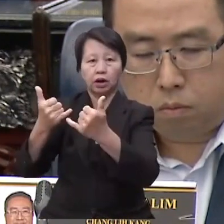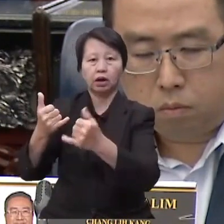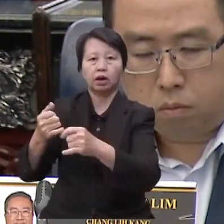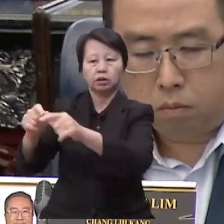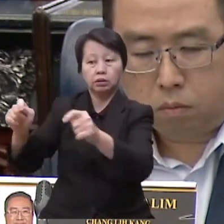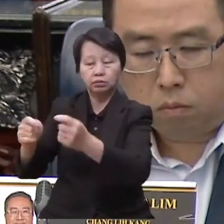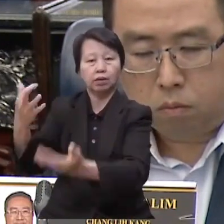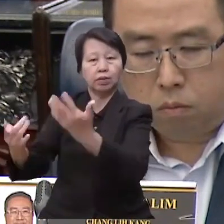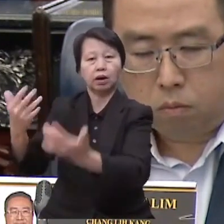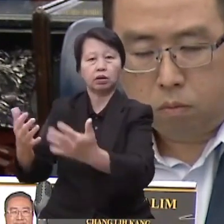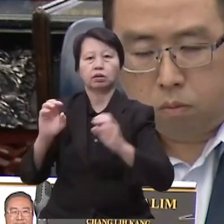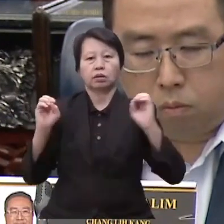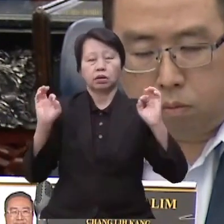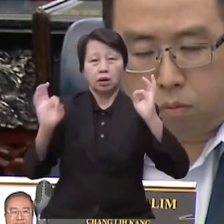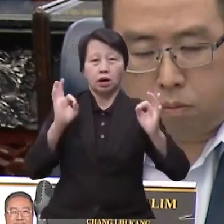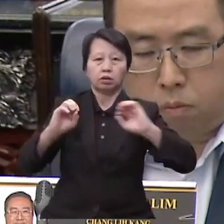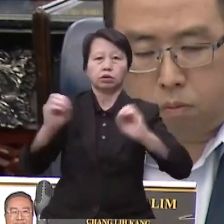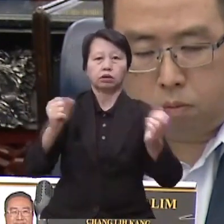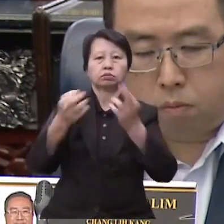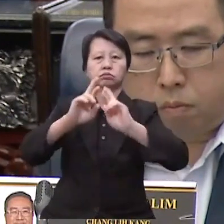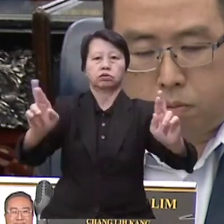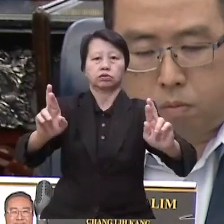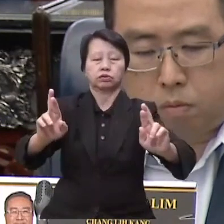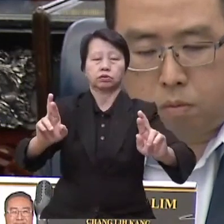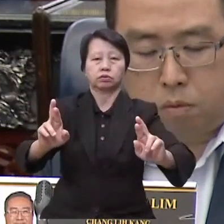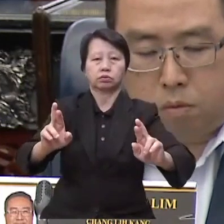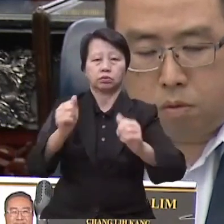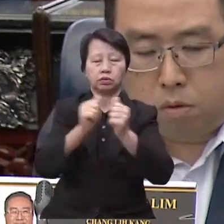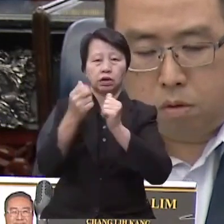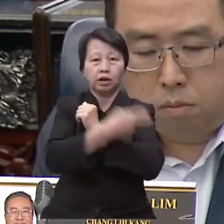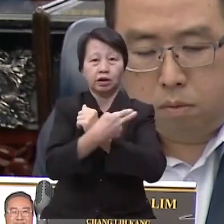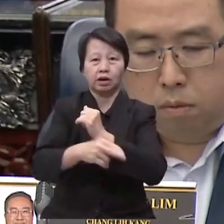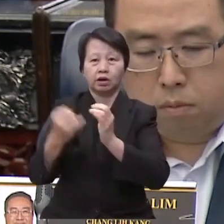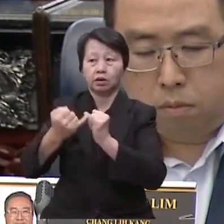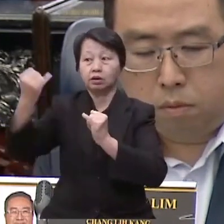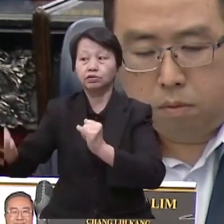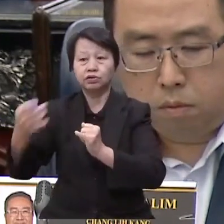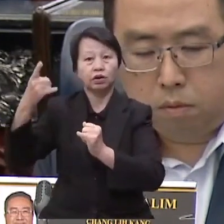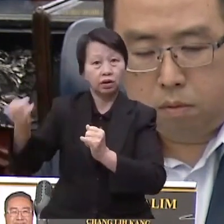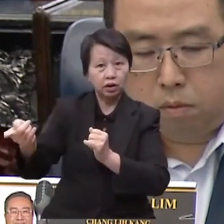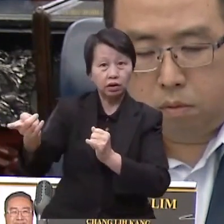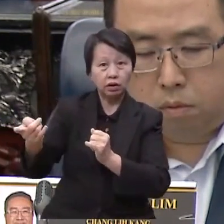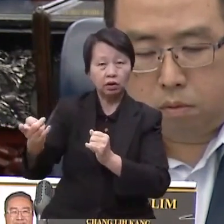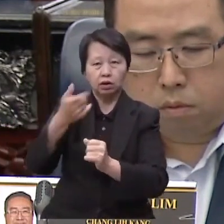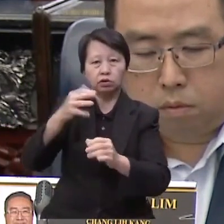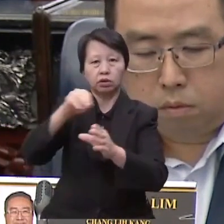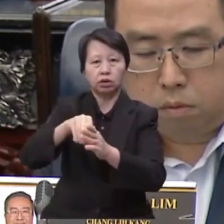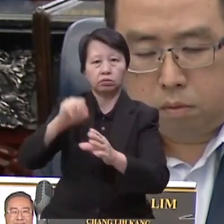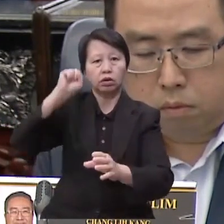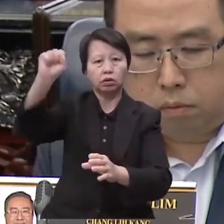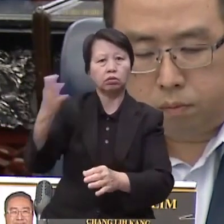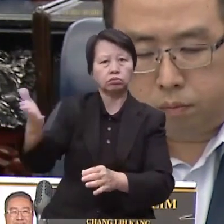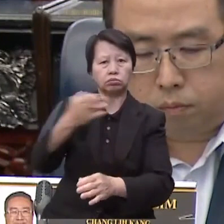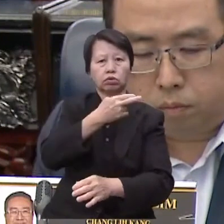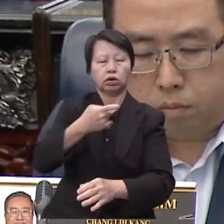kebakaran Jadi jika tidak ada kesediaan dengan Negara Jiran tersebut ya kerana ini melibatkan kedaulatan mereka